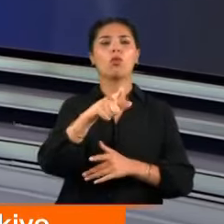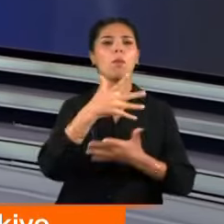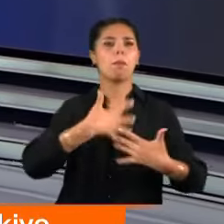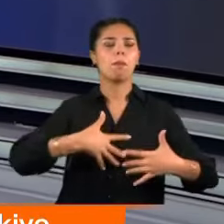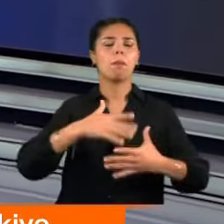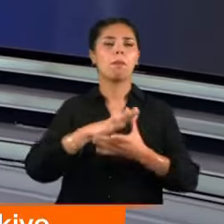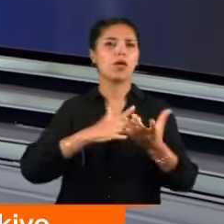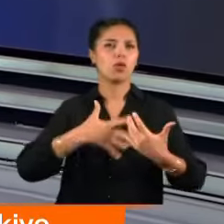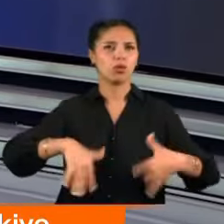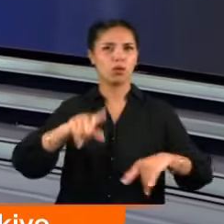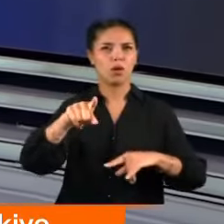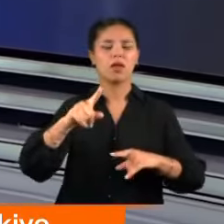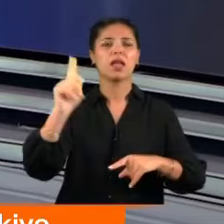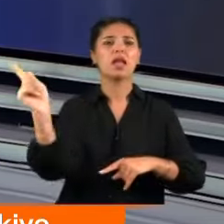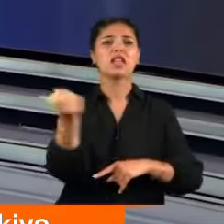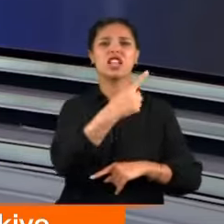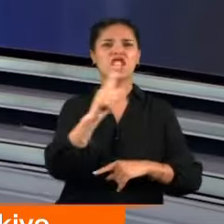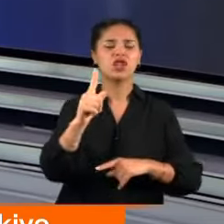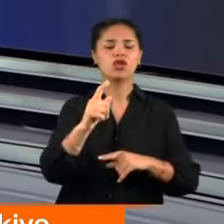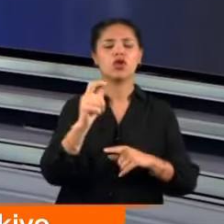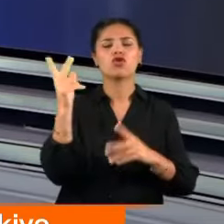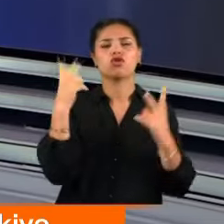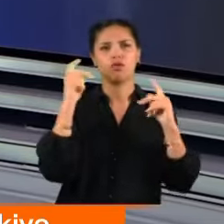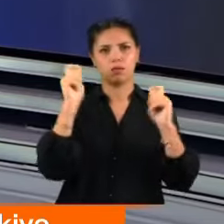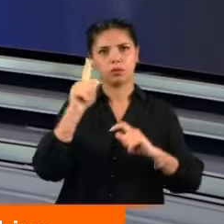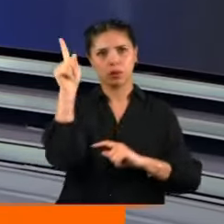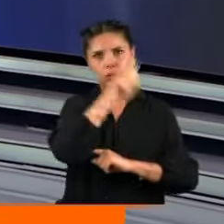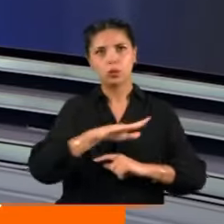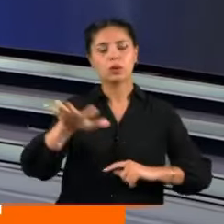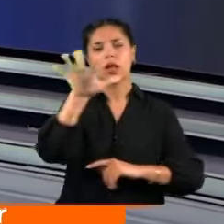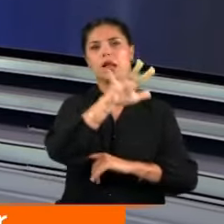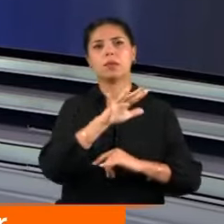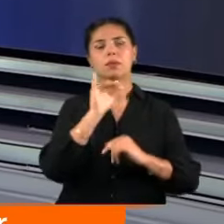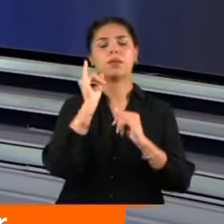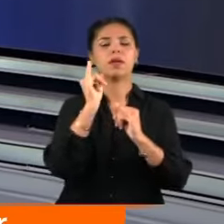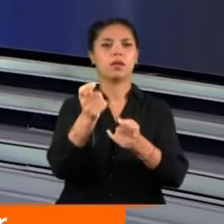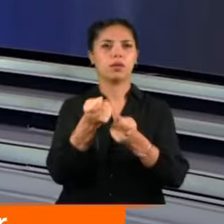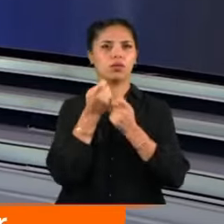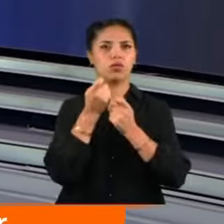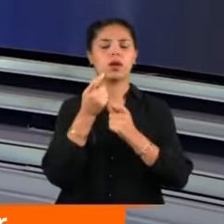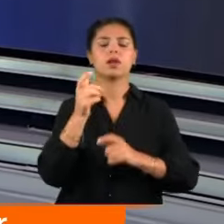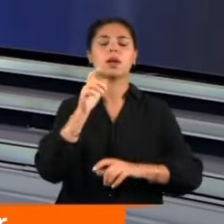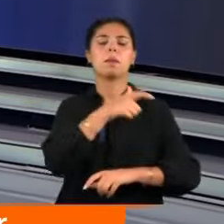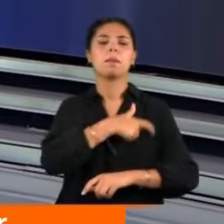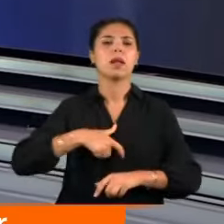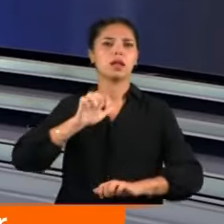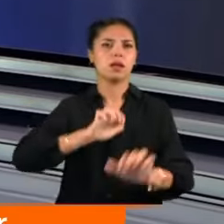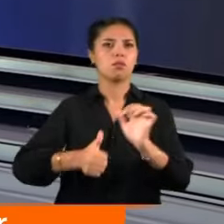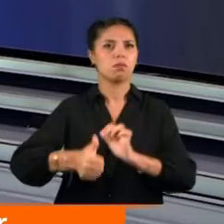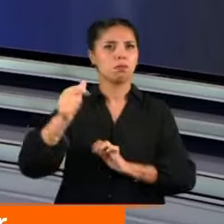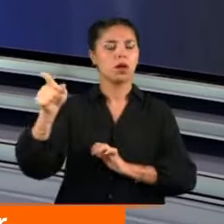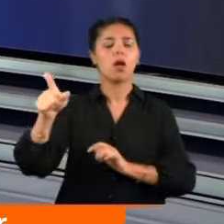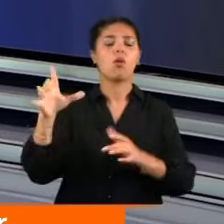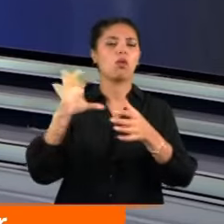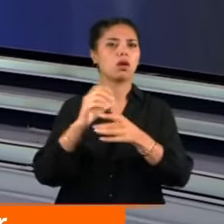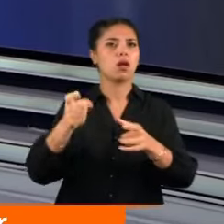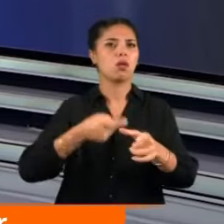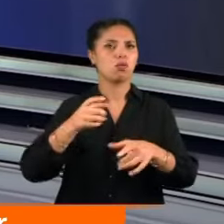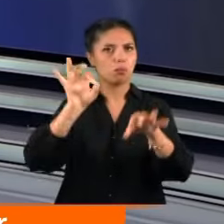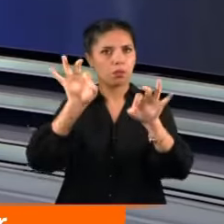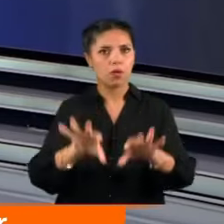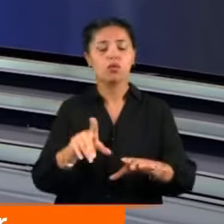tartışmalara yol açmıştı. Özellikle de siyasette. Milli Savunma Bakanlığı görüntülerle ilgili bir inceleme başlattı. Olay her yönüyle